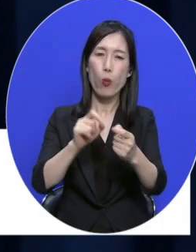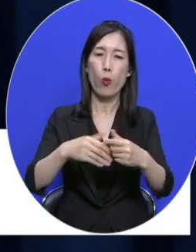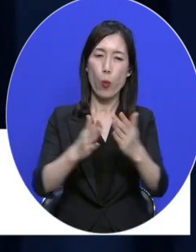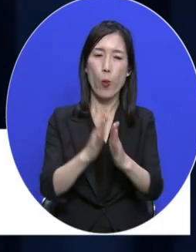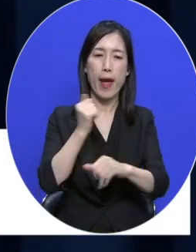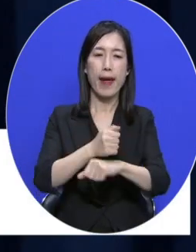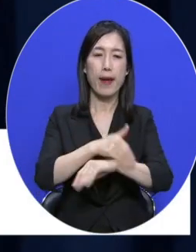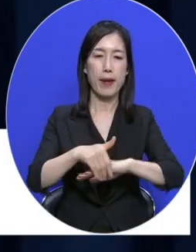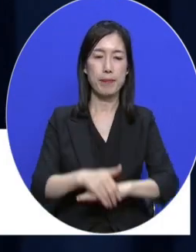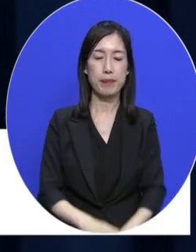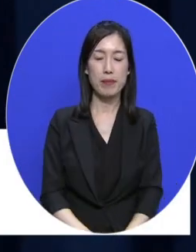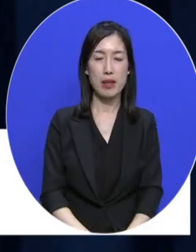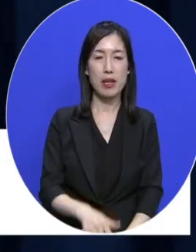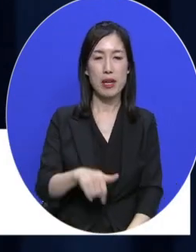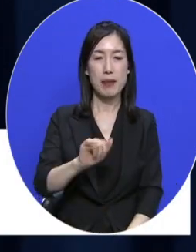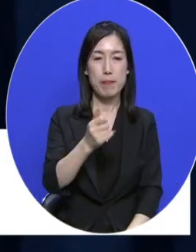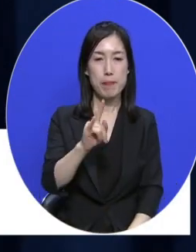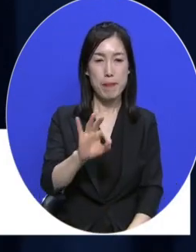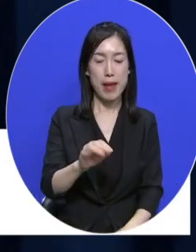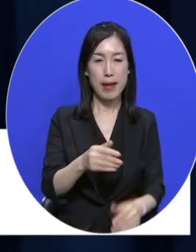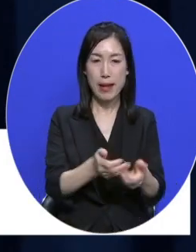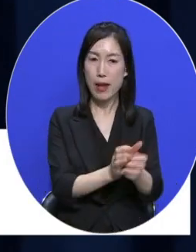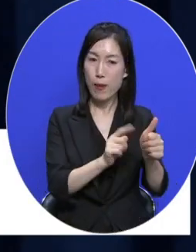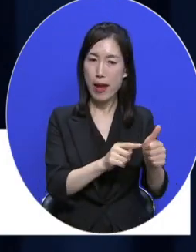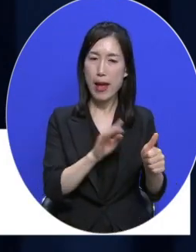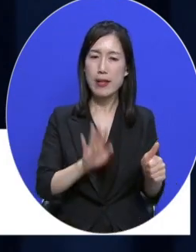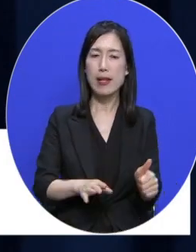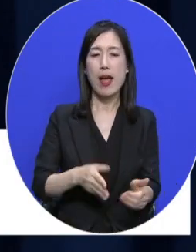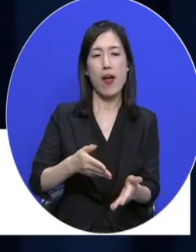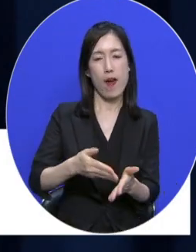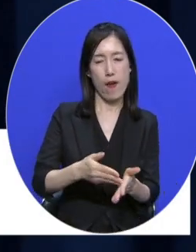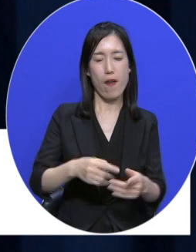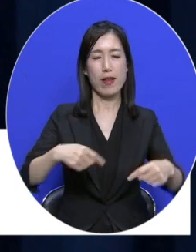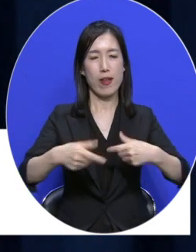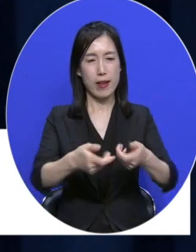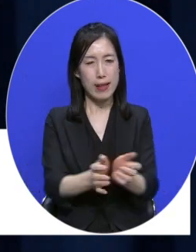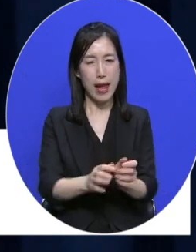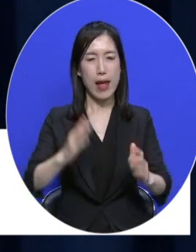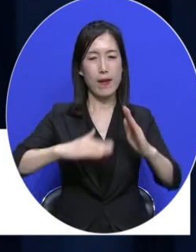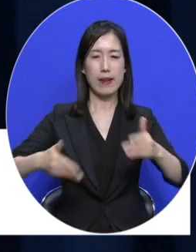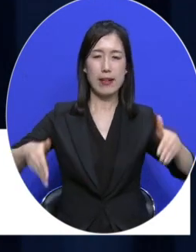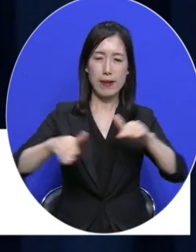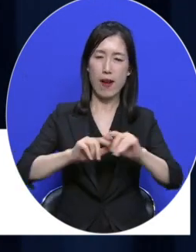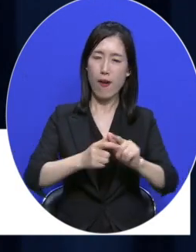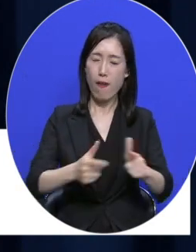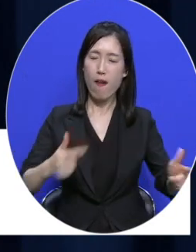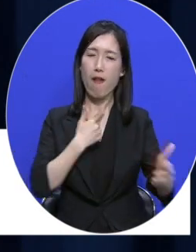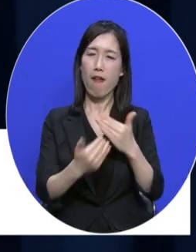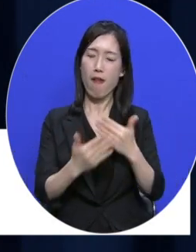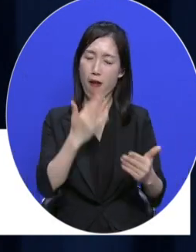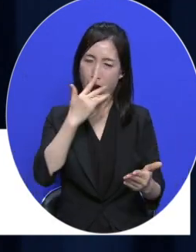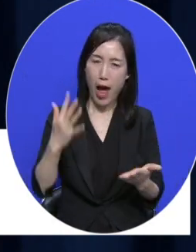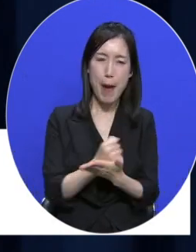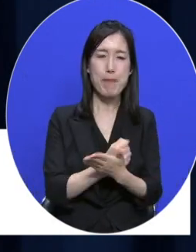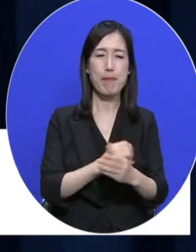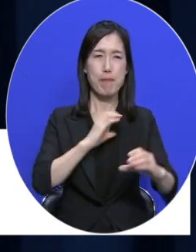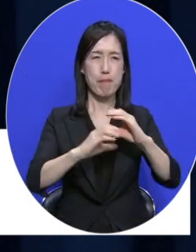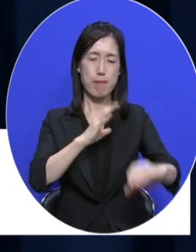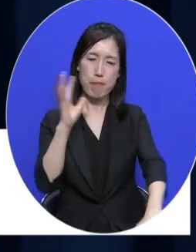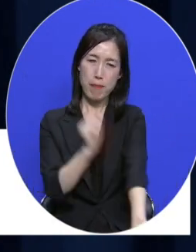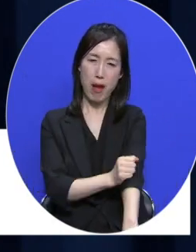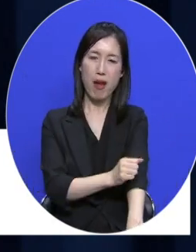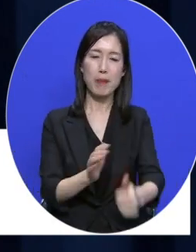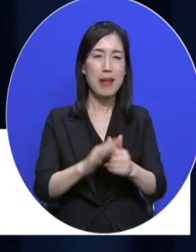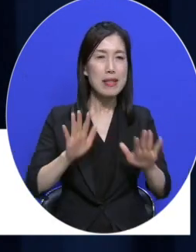후보자는 언론, 정당, 공공기관 등에서 다양한 경험을 바탕으로 뛰어난 소통 능력을 겸비하고 있어서